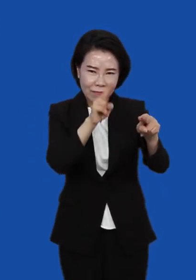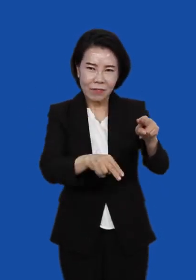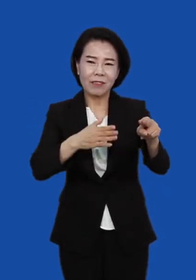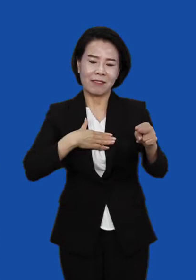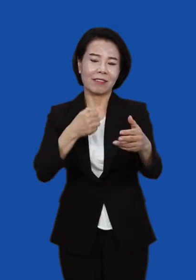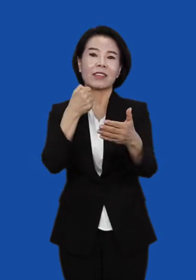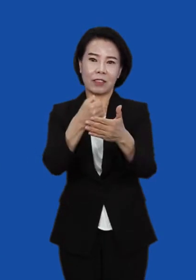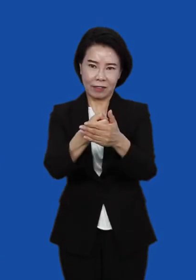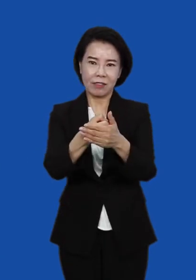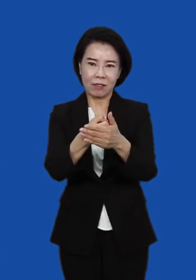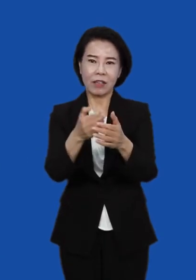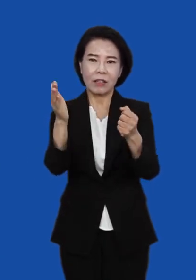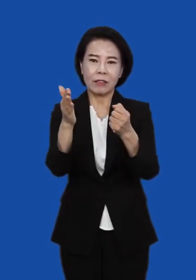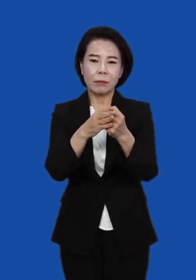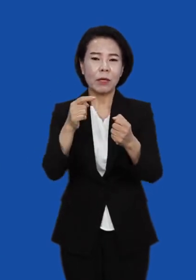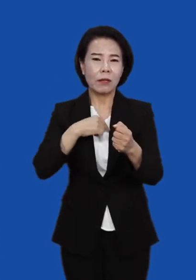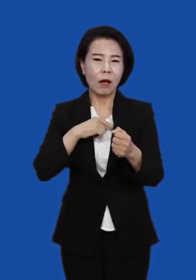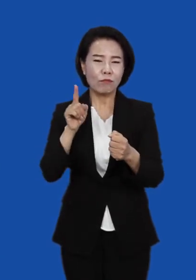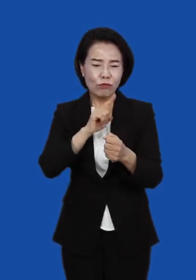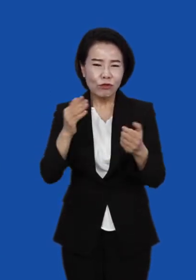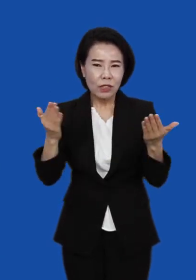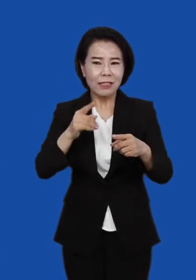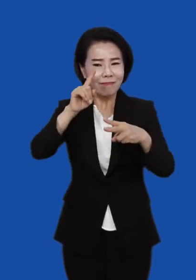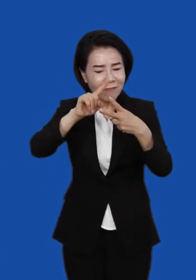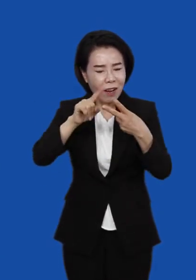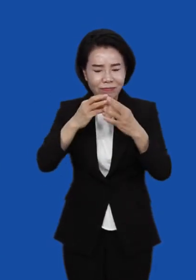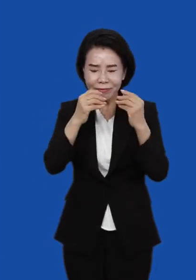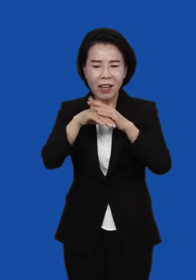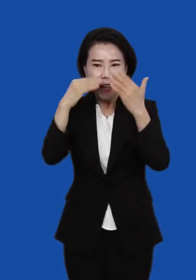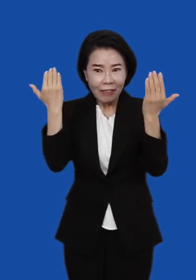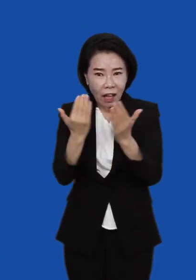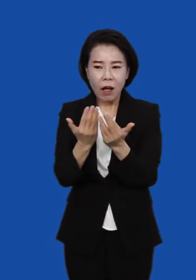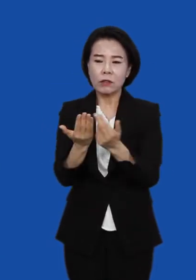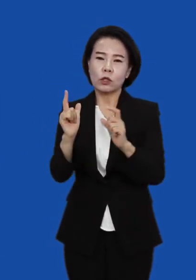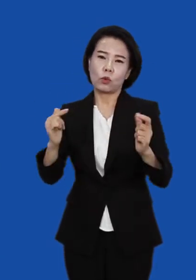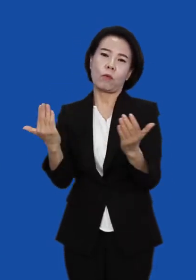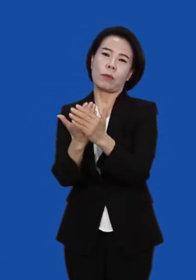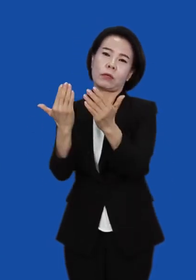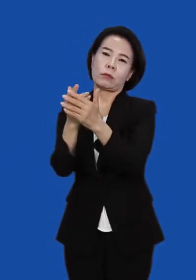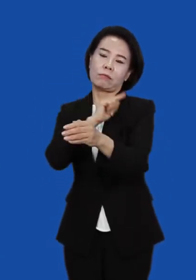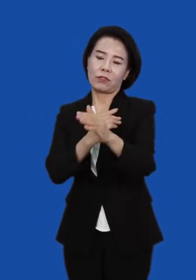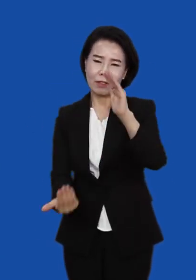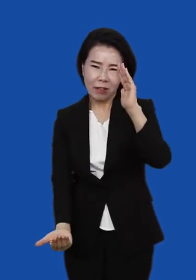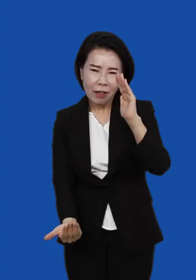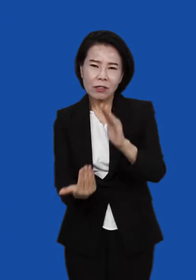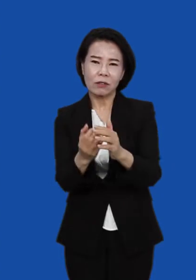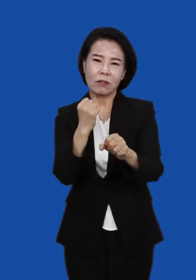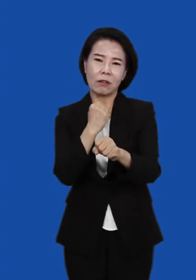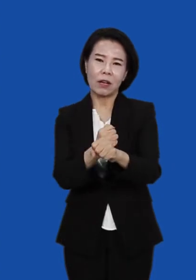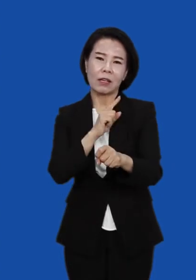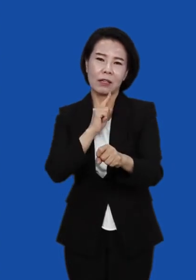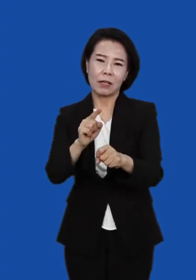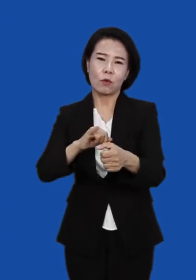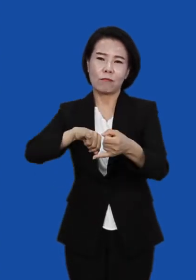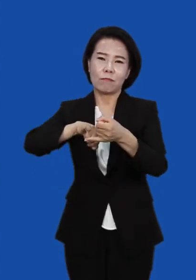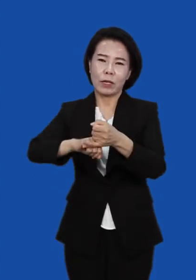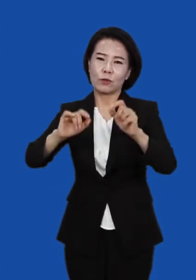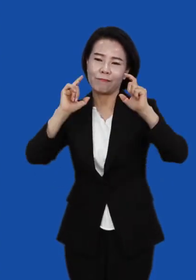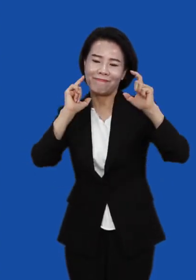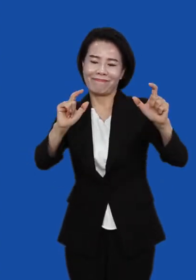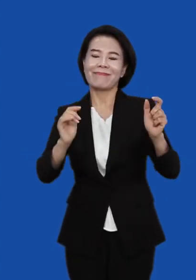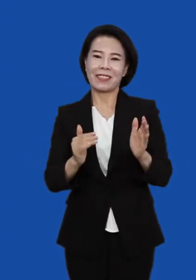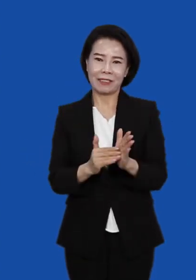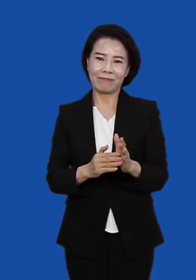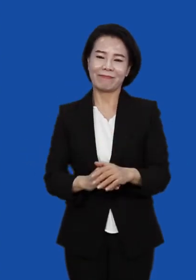물러나기로 결심했다며 어떤 위치에서든 제주 발전을 위해 최선을 다하겠다고 퇴임